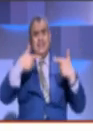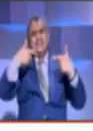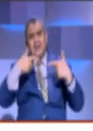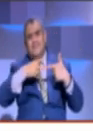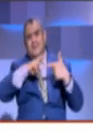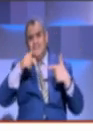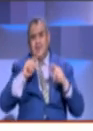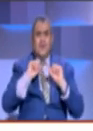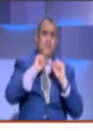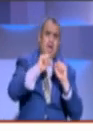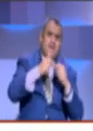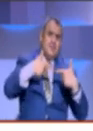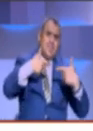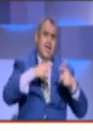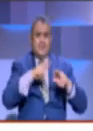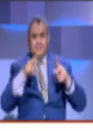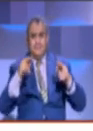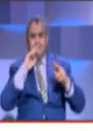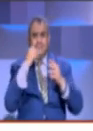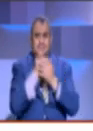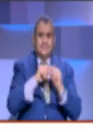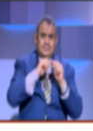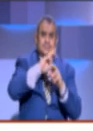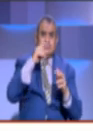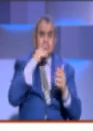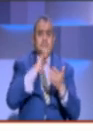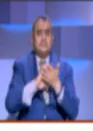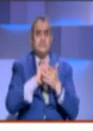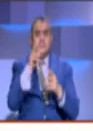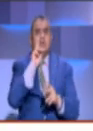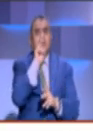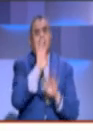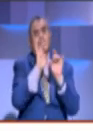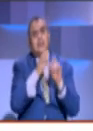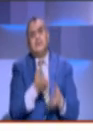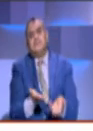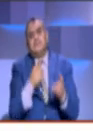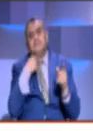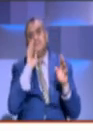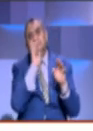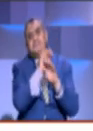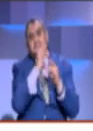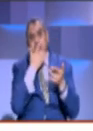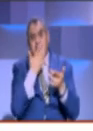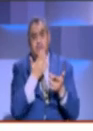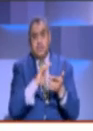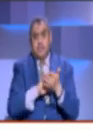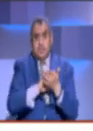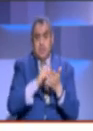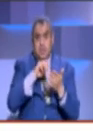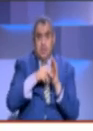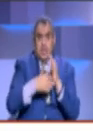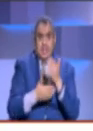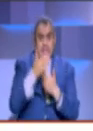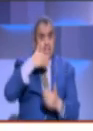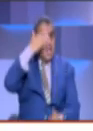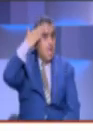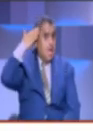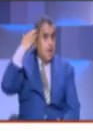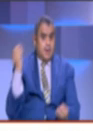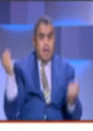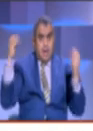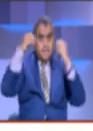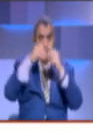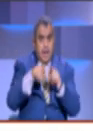ووقف إطلاق النار ثم التوقف عن إطلاق النار وغيرها، هذا يمد الجهاز الأمني بخبرة مضافة،